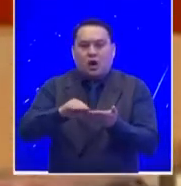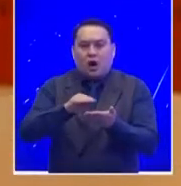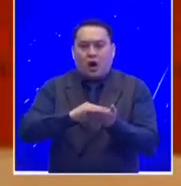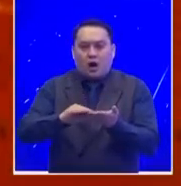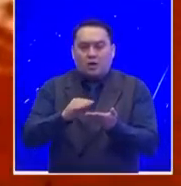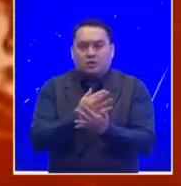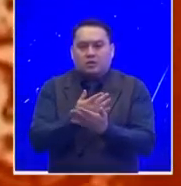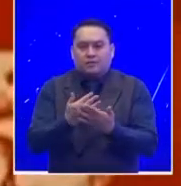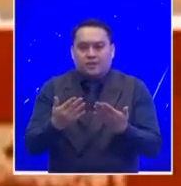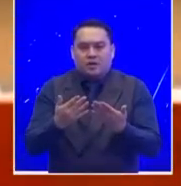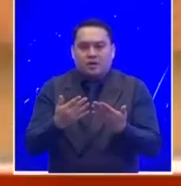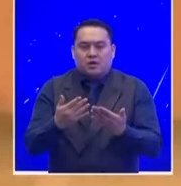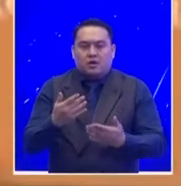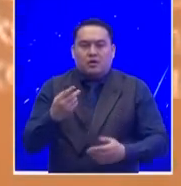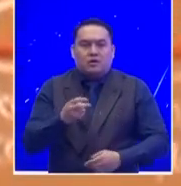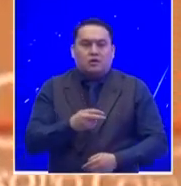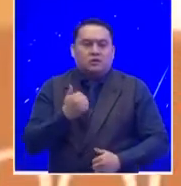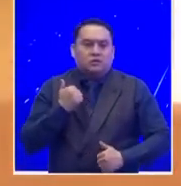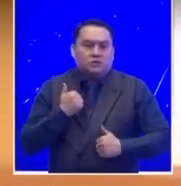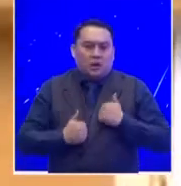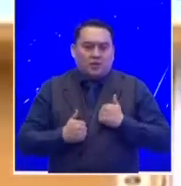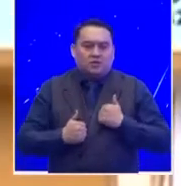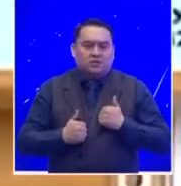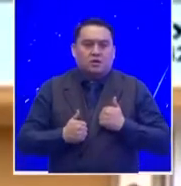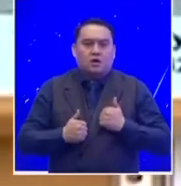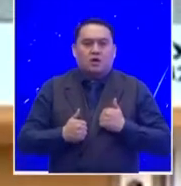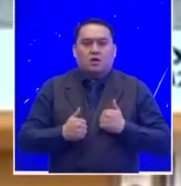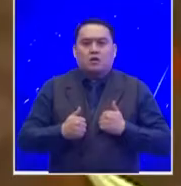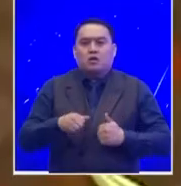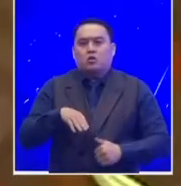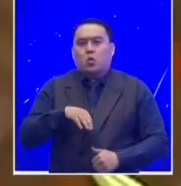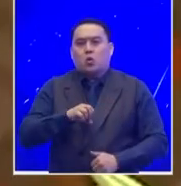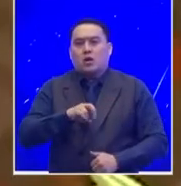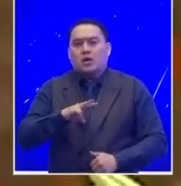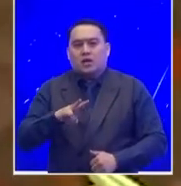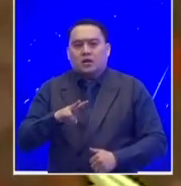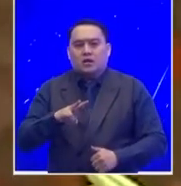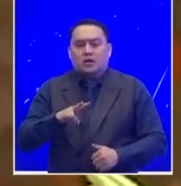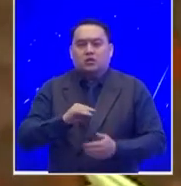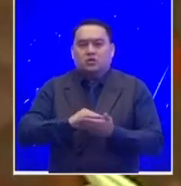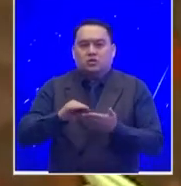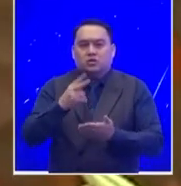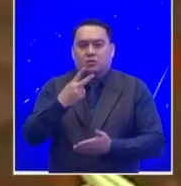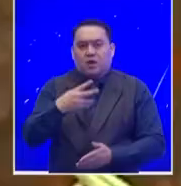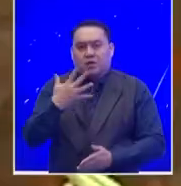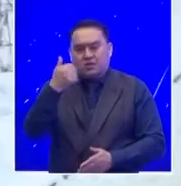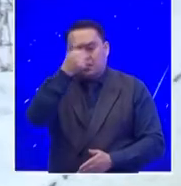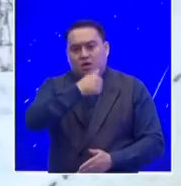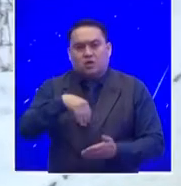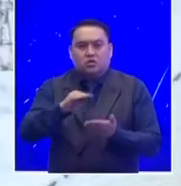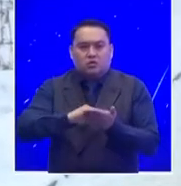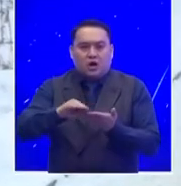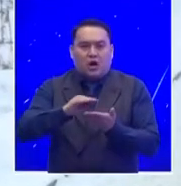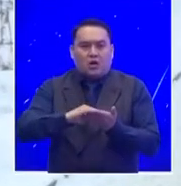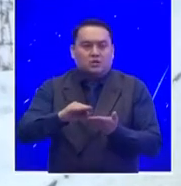Көпжасар Сақабайұлы «Намыс» атты кітабын, ақын Баймұратов «Ер Төлеген» дастанын, Байғанин 25 поэмасын жазды. Ал